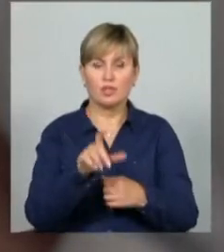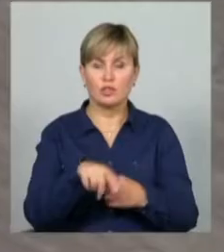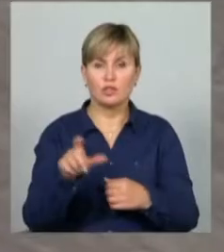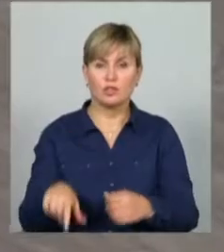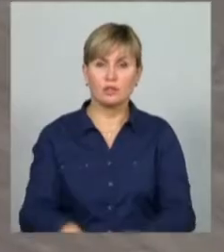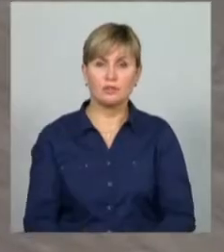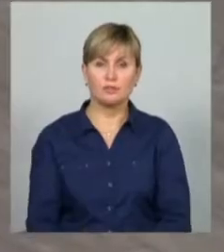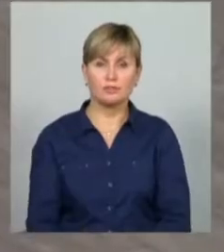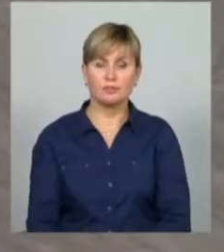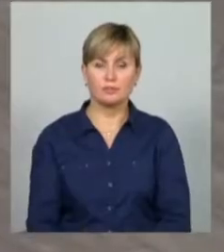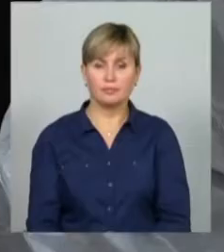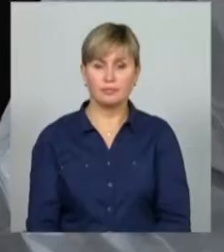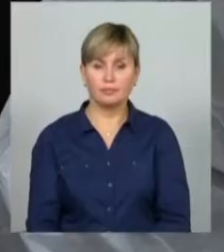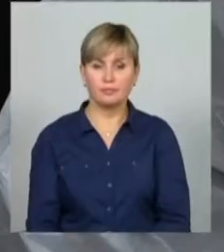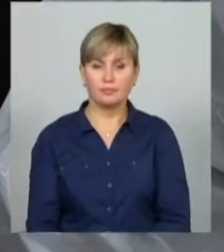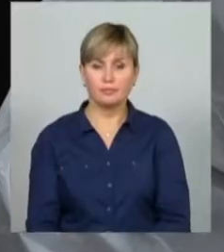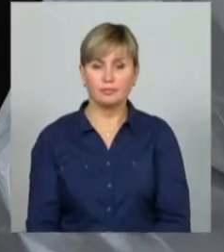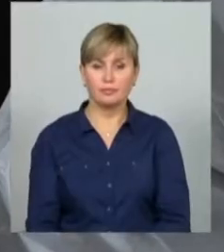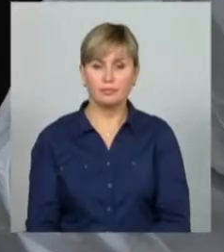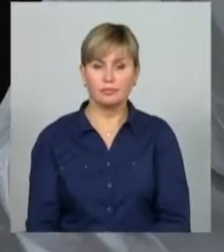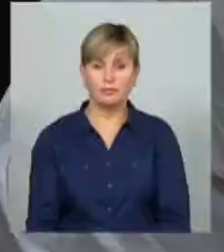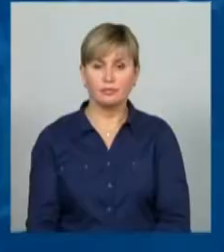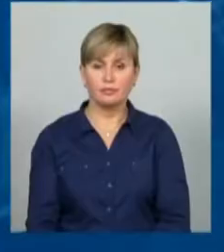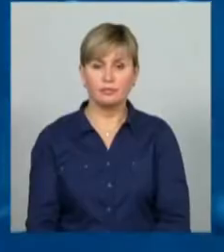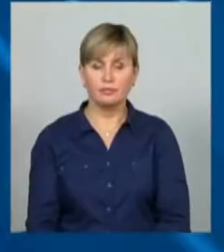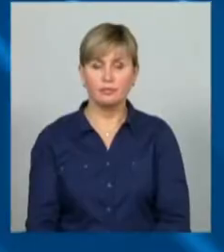горожан. Айдана Нураш, Мурат Тайжанов, телеканал «Алматы».